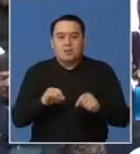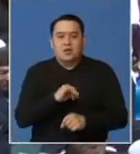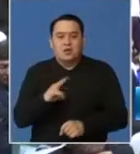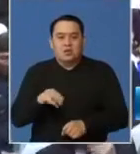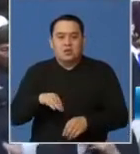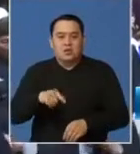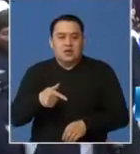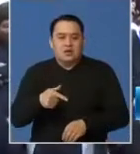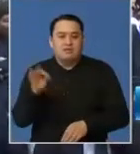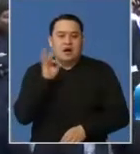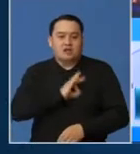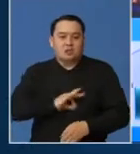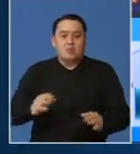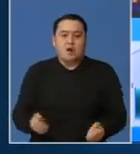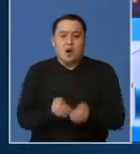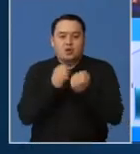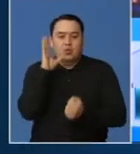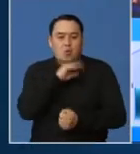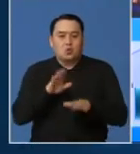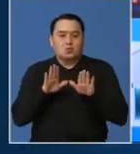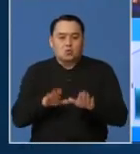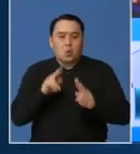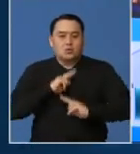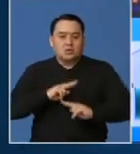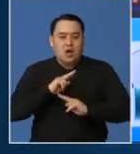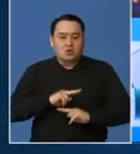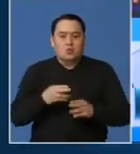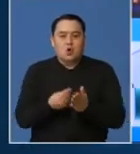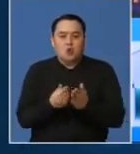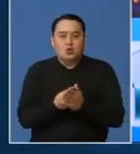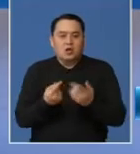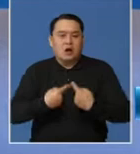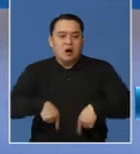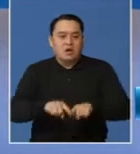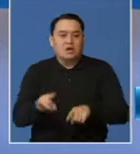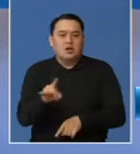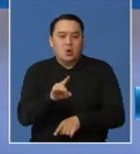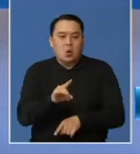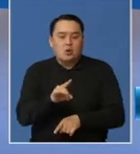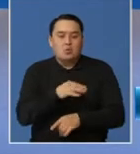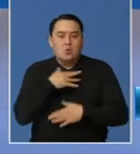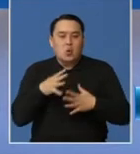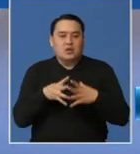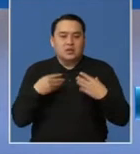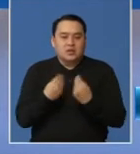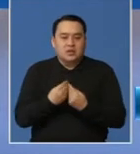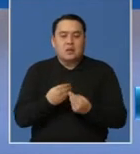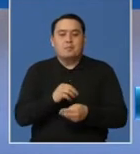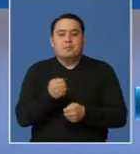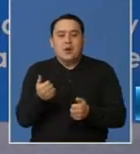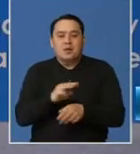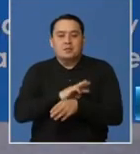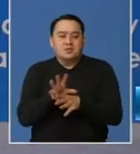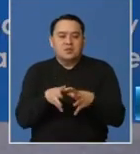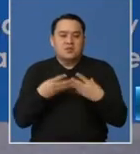1 000 000 тенге. Воспользоваться такой поддержкой смогут не только сотрудники бюджетных организаций региона, но и многодетные и малообеспеченные